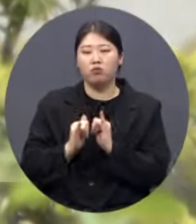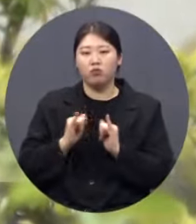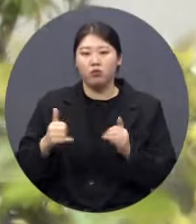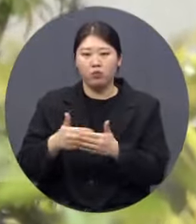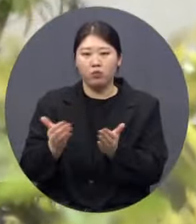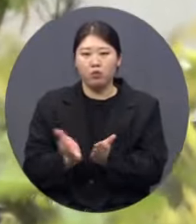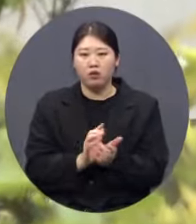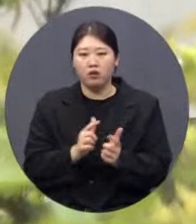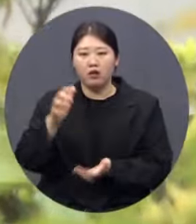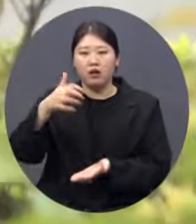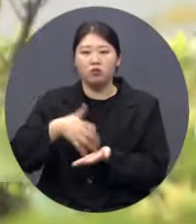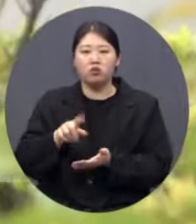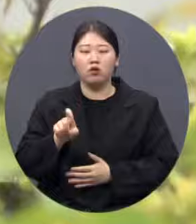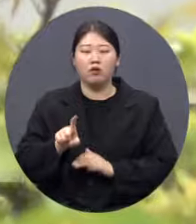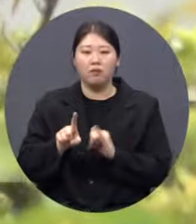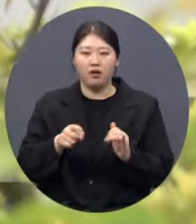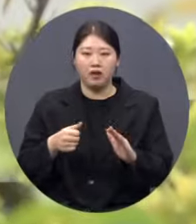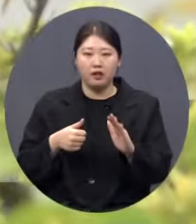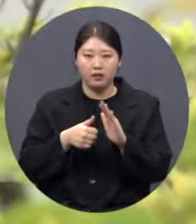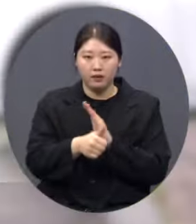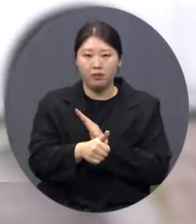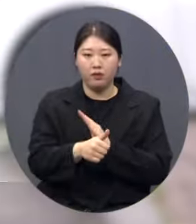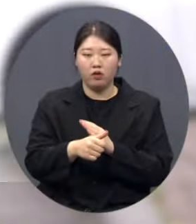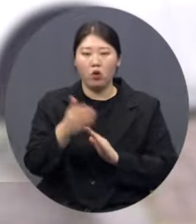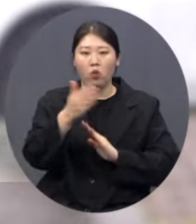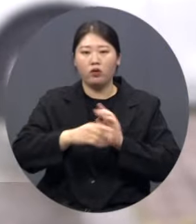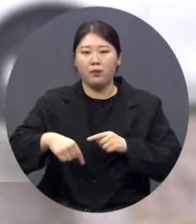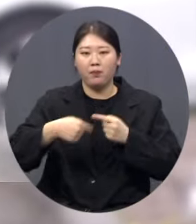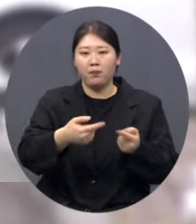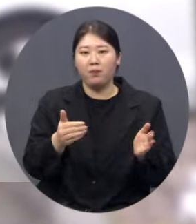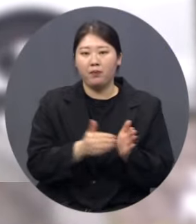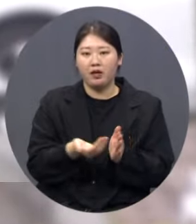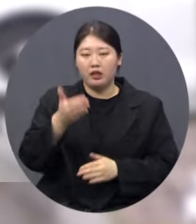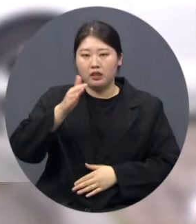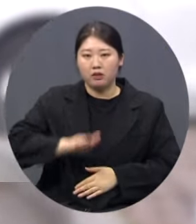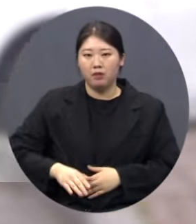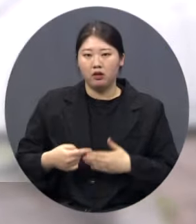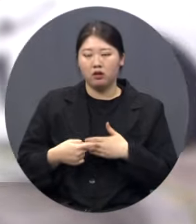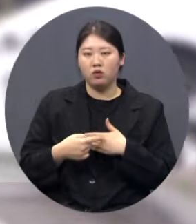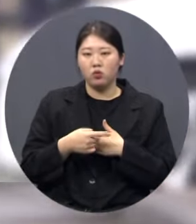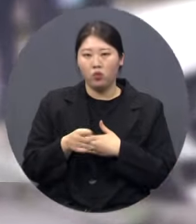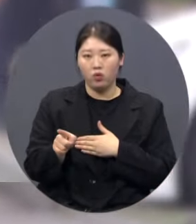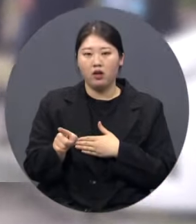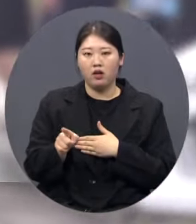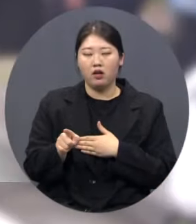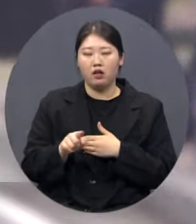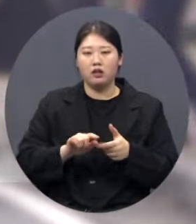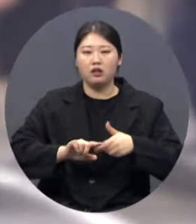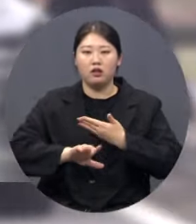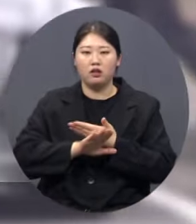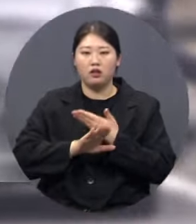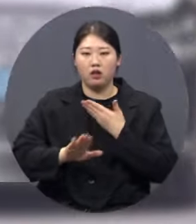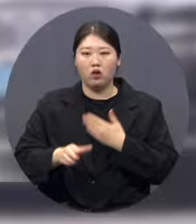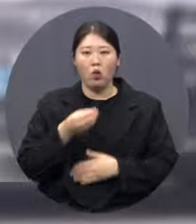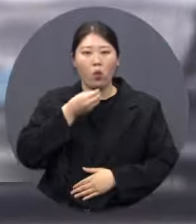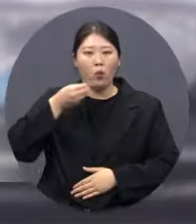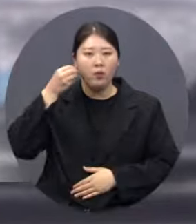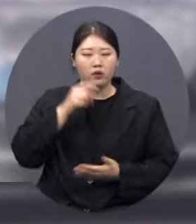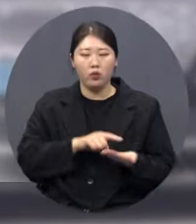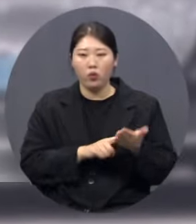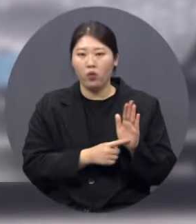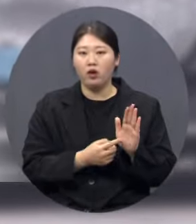명이 참여한 공식 방문이었지만 다른 일정과는 달리 제주도청 홈페이지에